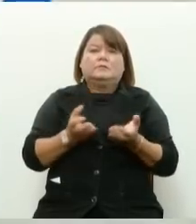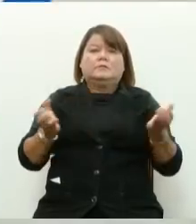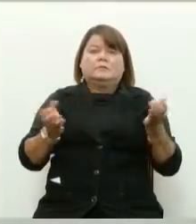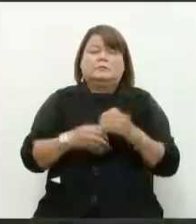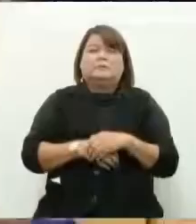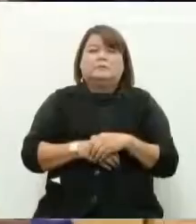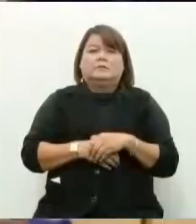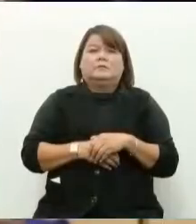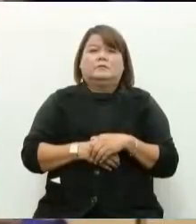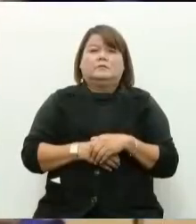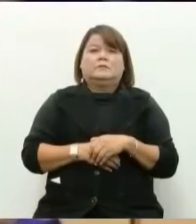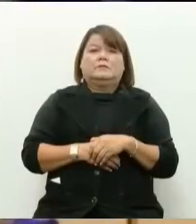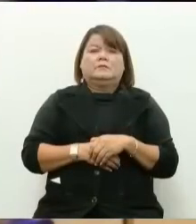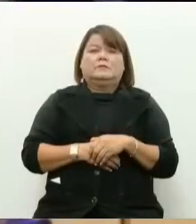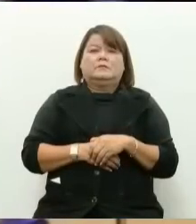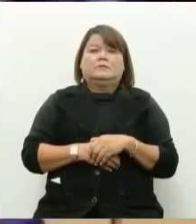ค่ะ